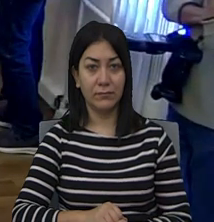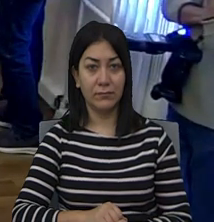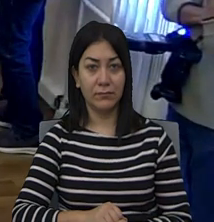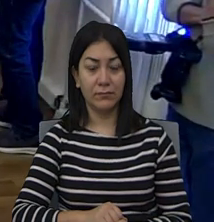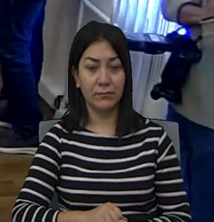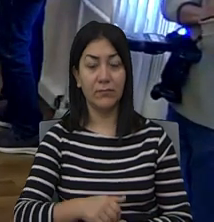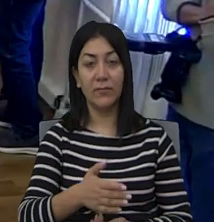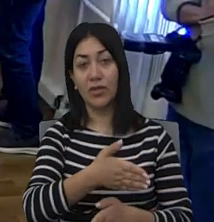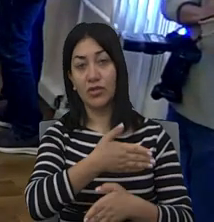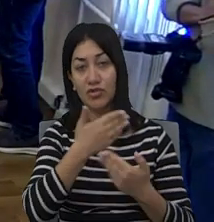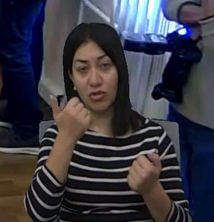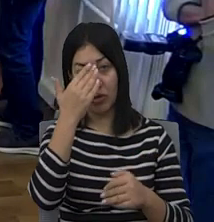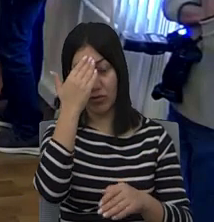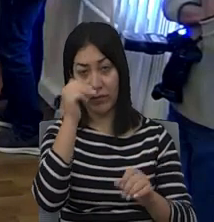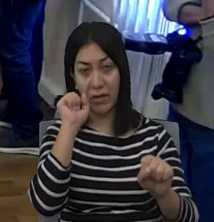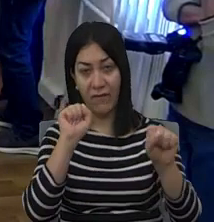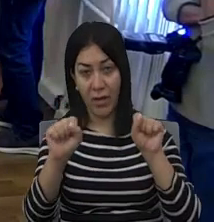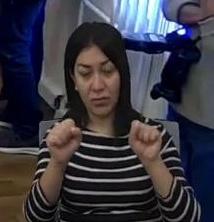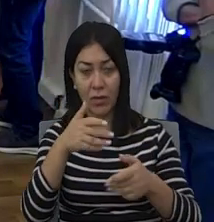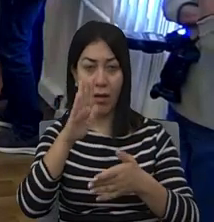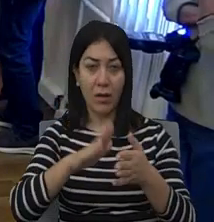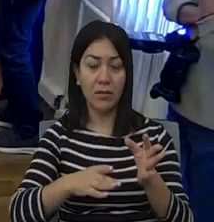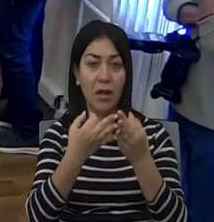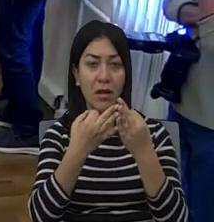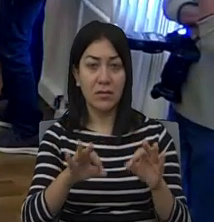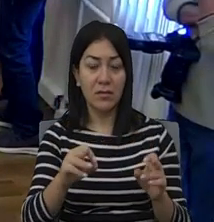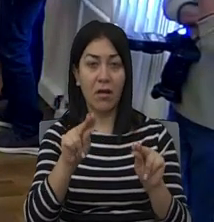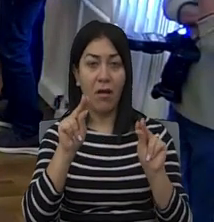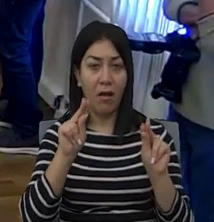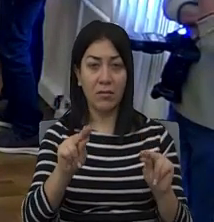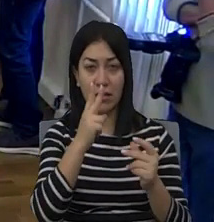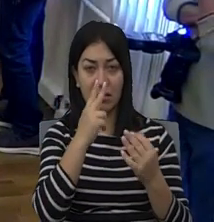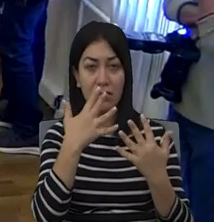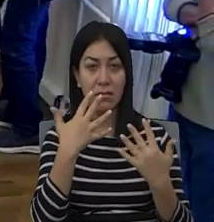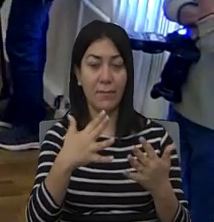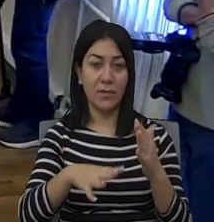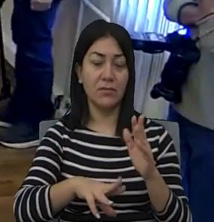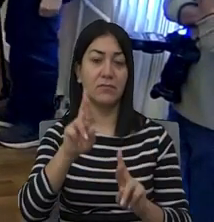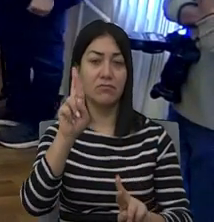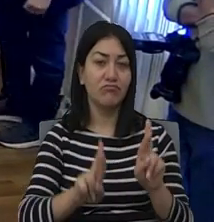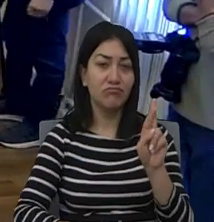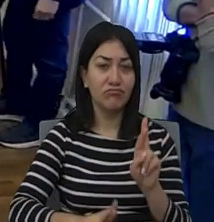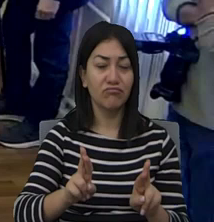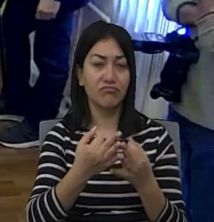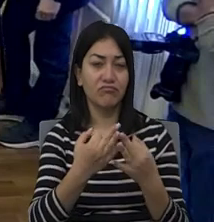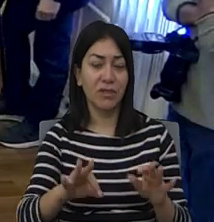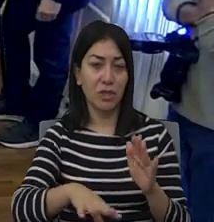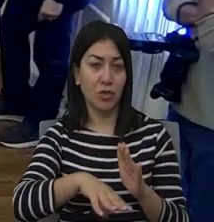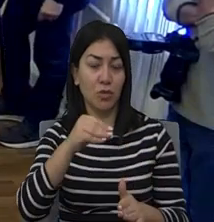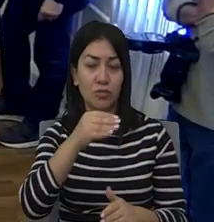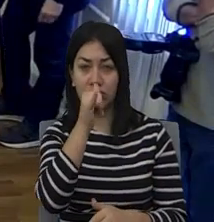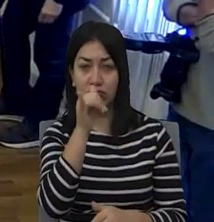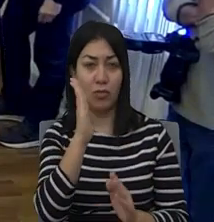Չկա ժողովրդավարություն առանց ազատ, արդար, թափանցիկ եւ մրցակցային ընտրությունների։ Ըստ այդմ կենտրոնական